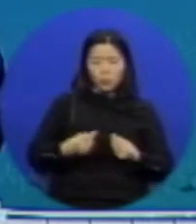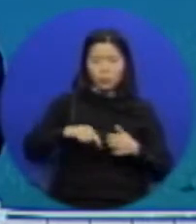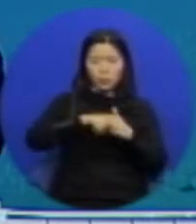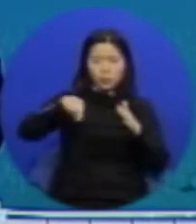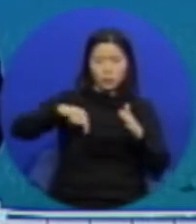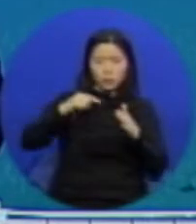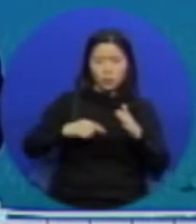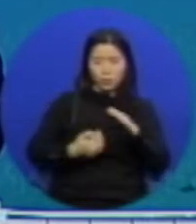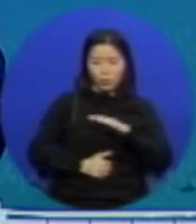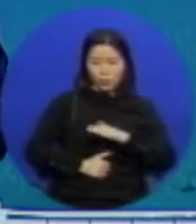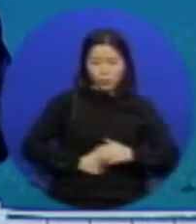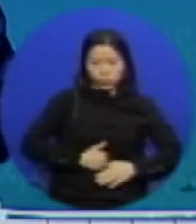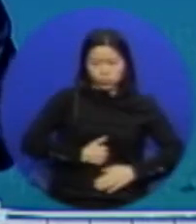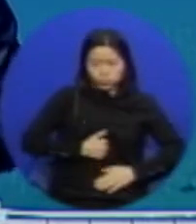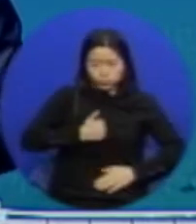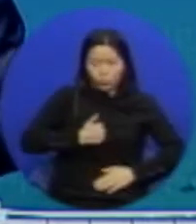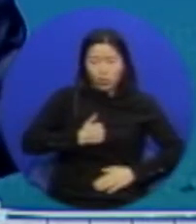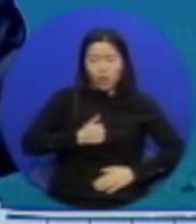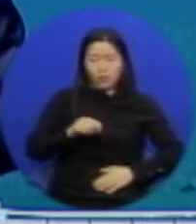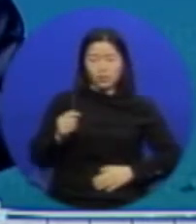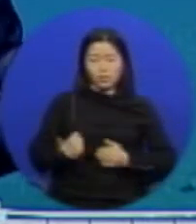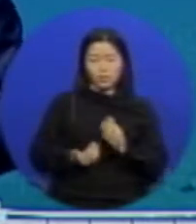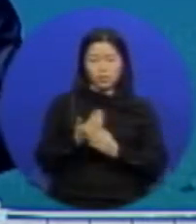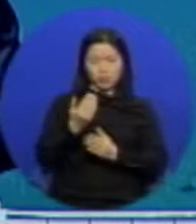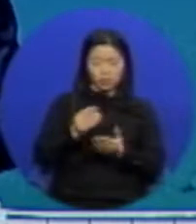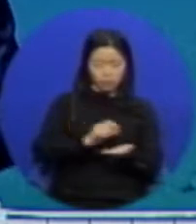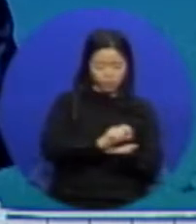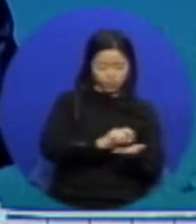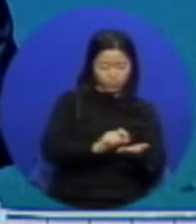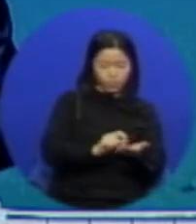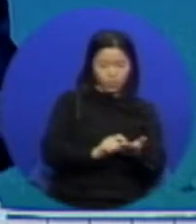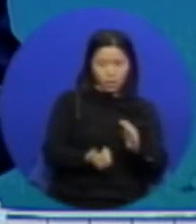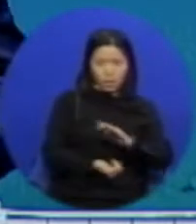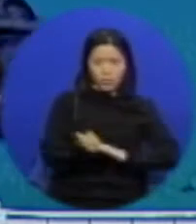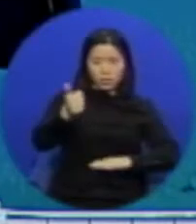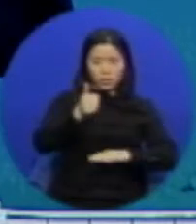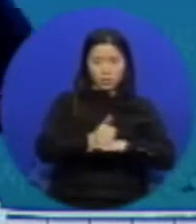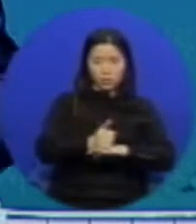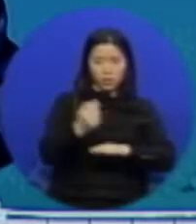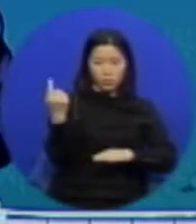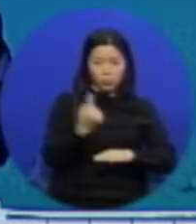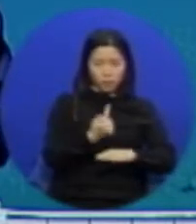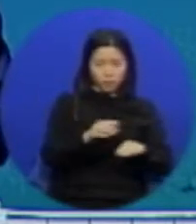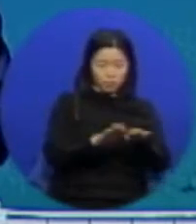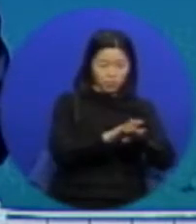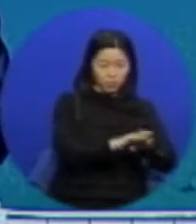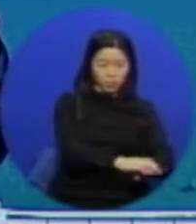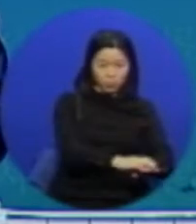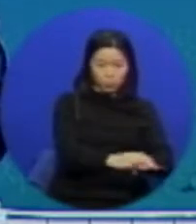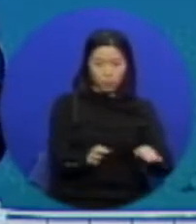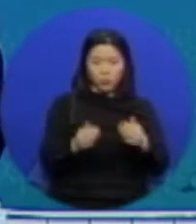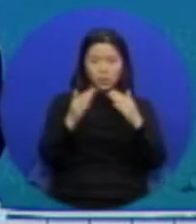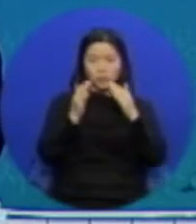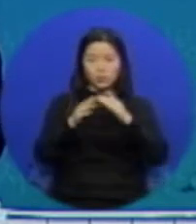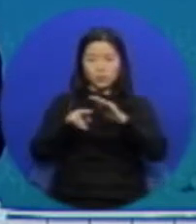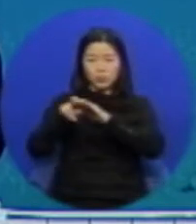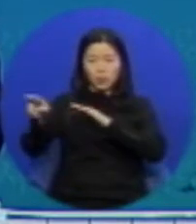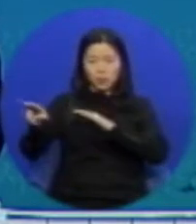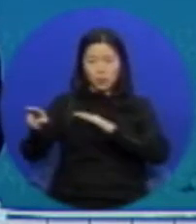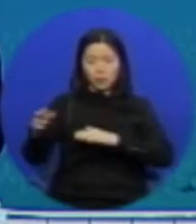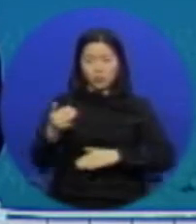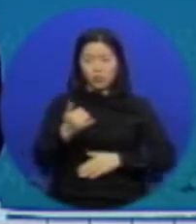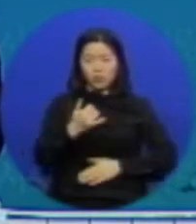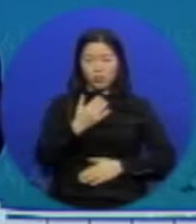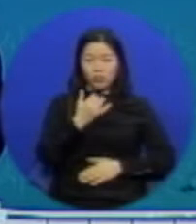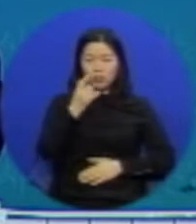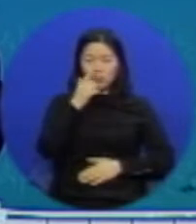분노가 생겨서 쪽지 에다가 성공하고 오겠습니다 남겨놓고 가출 해버리면 효자 지어 효자